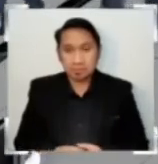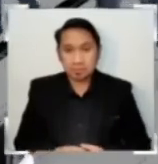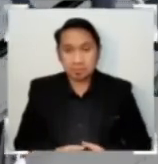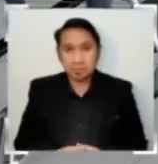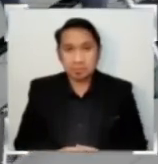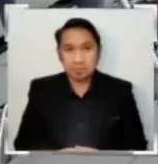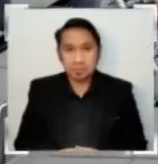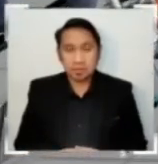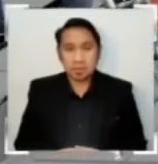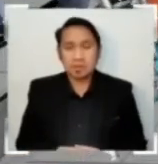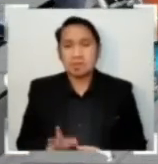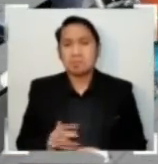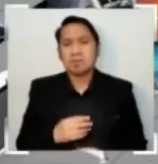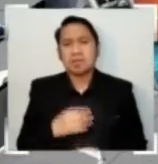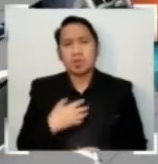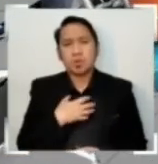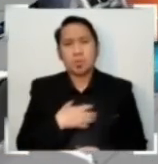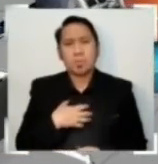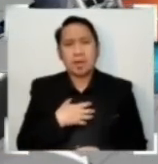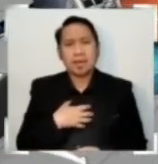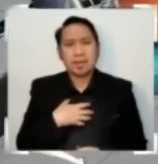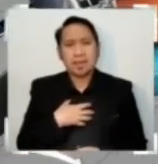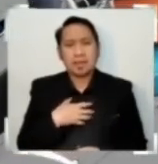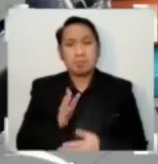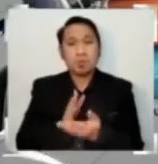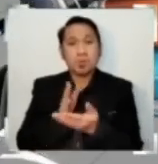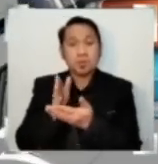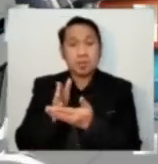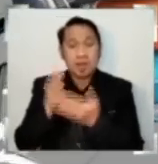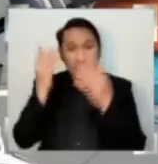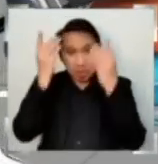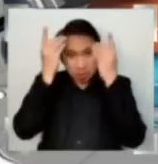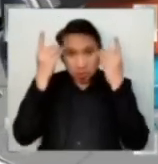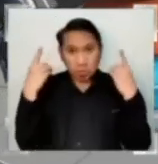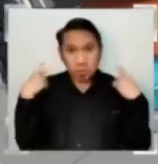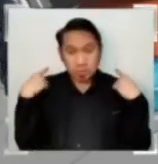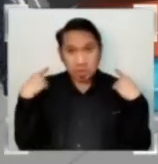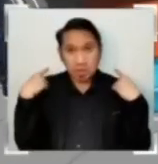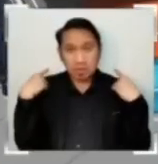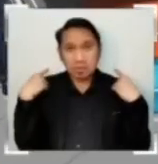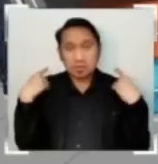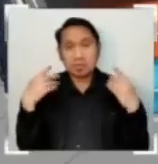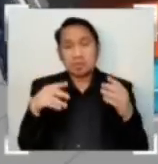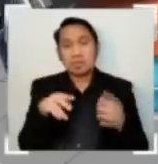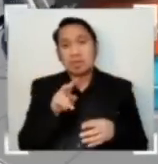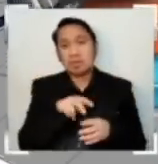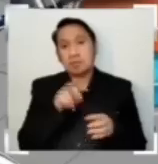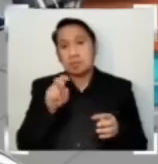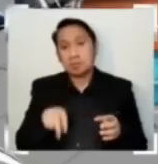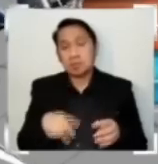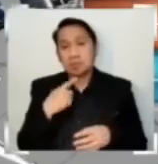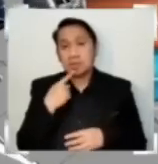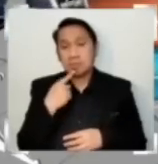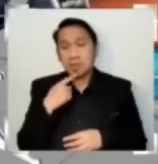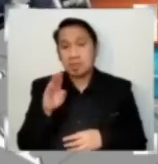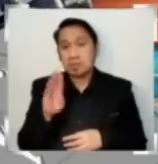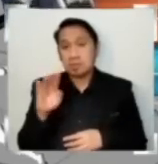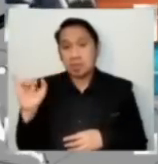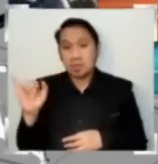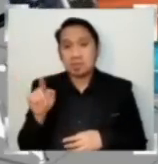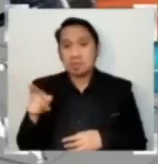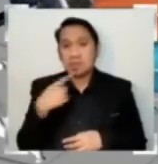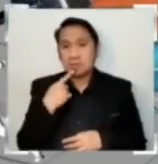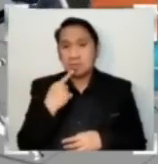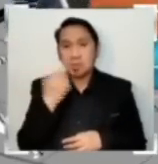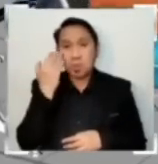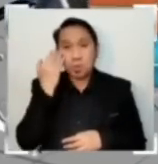Direklamo ng isang pasahero na papunta sana ng Dubai ang pag-offload sa kanya. Sagot naman ng Bureau of Immigration, kulang siya sa